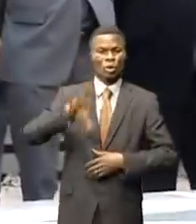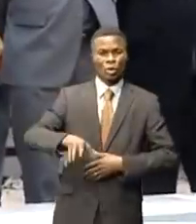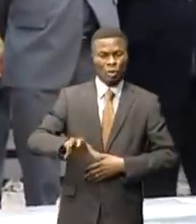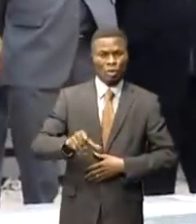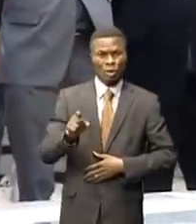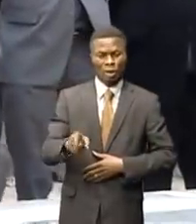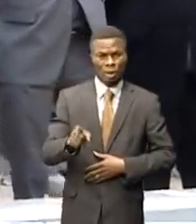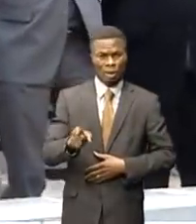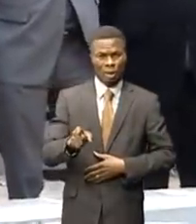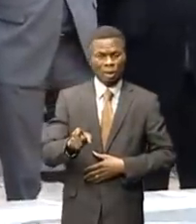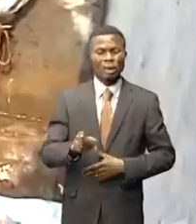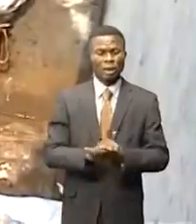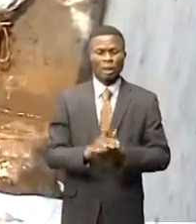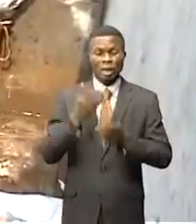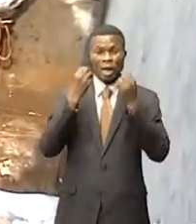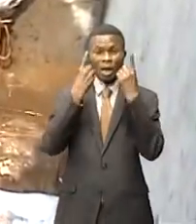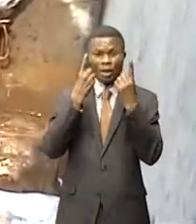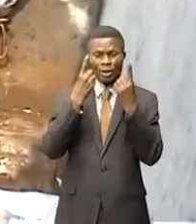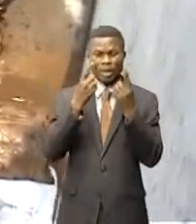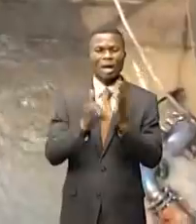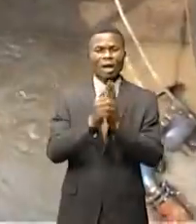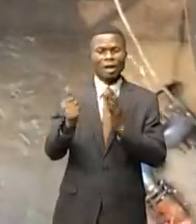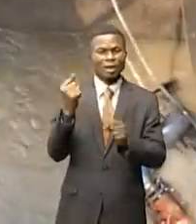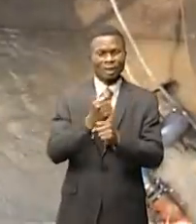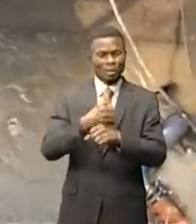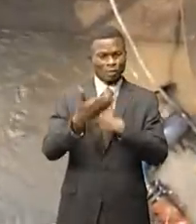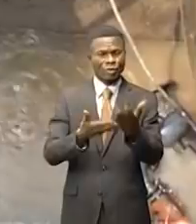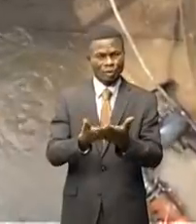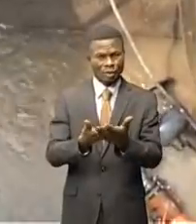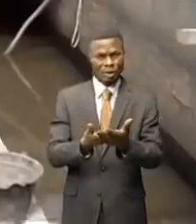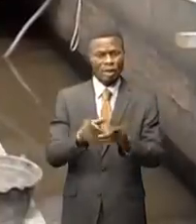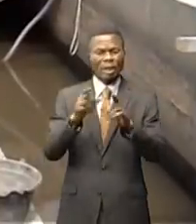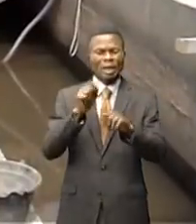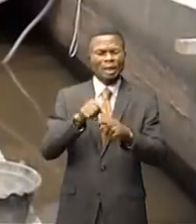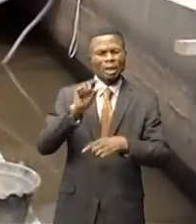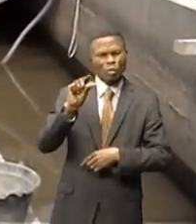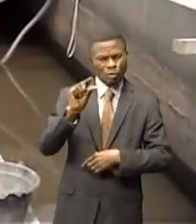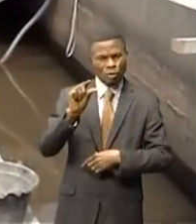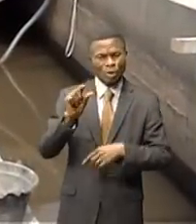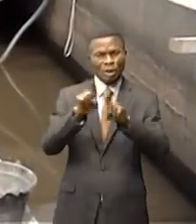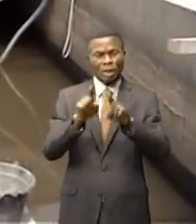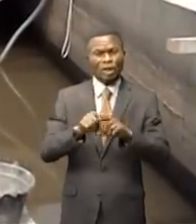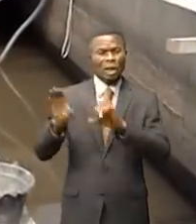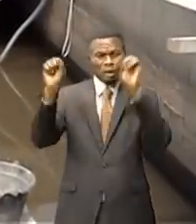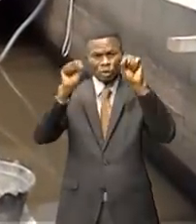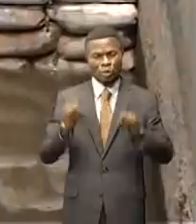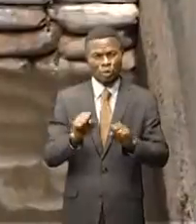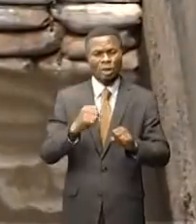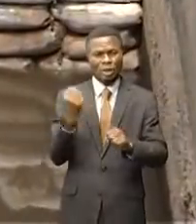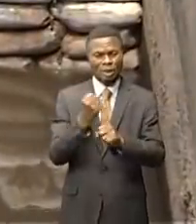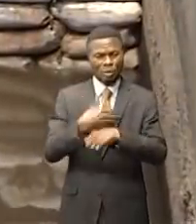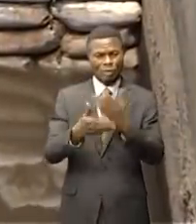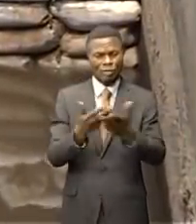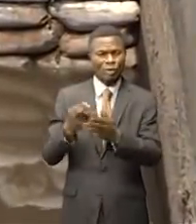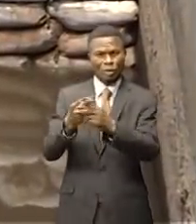vieil kashama a été merveilleux à la qualité du travail abattu en 6 ton et les rythmes avec lesquels ils exécutent des travaux de